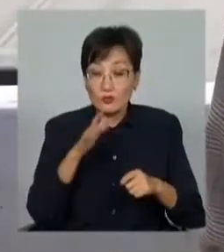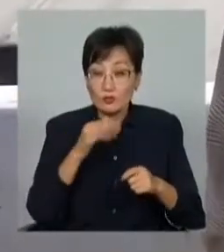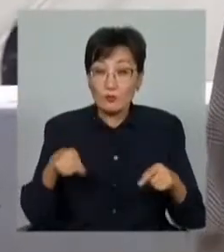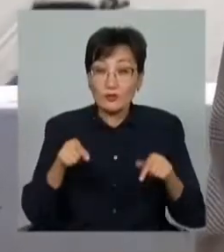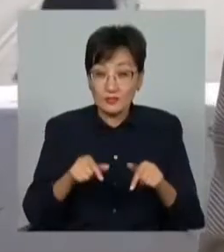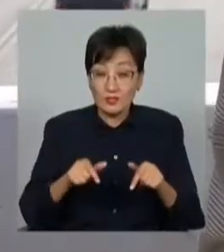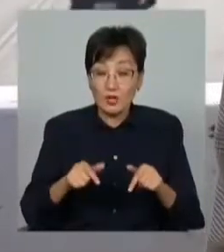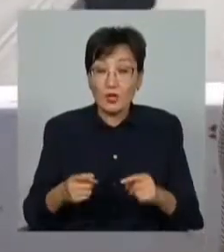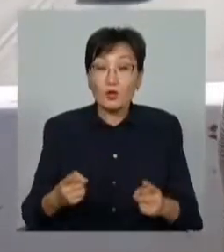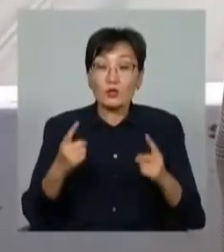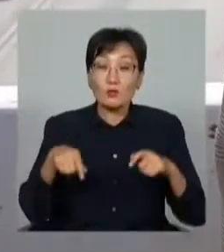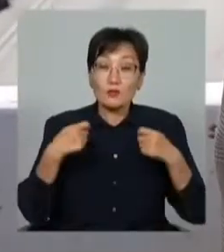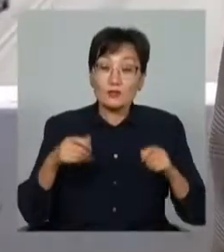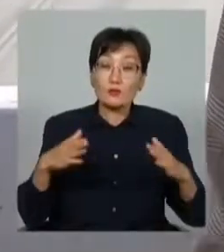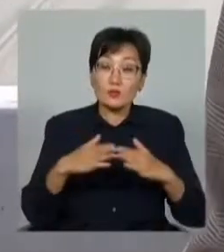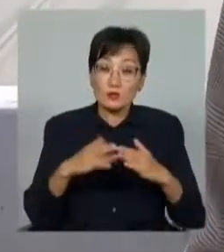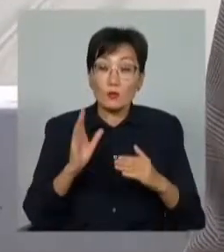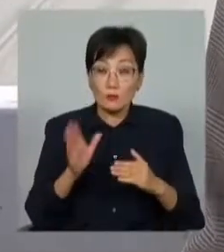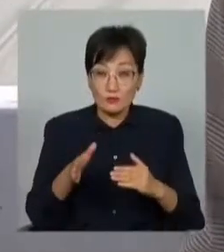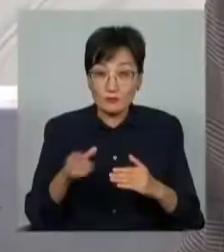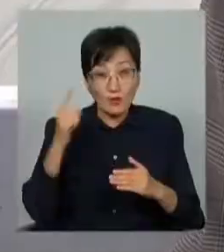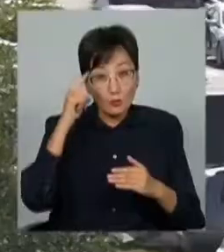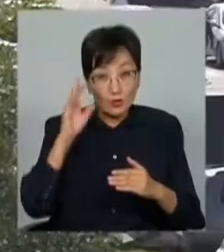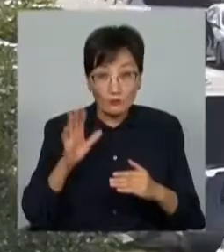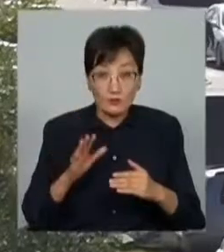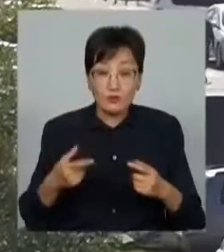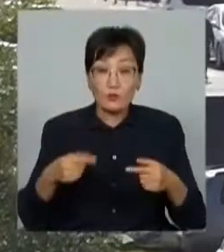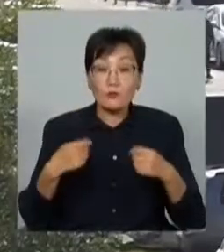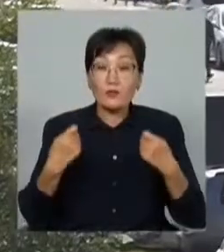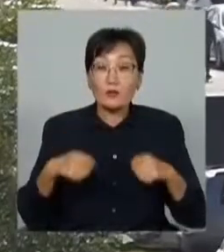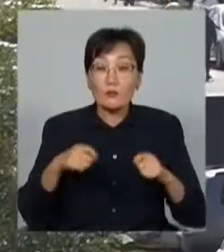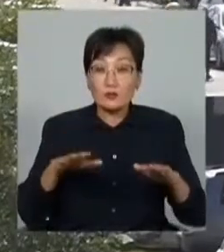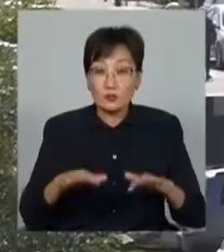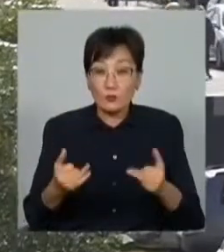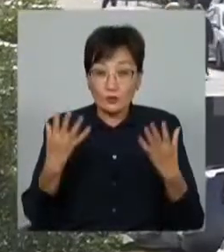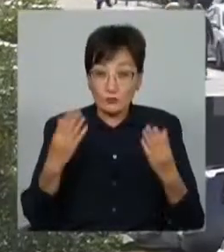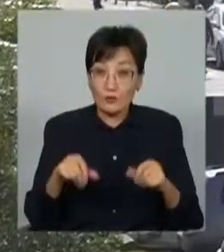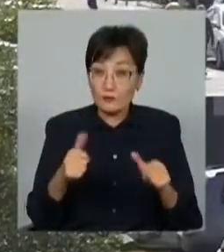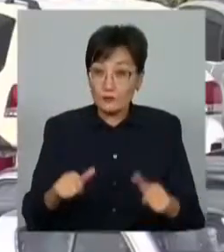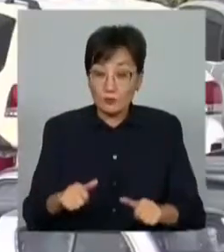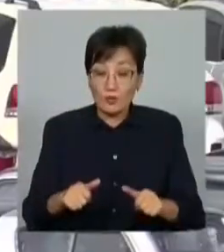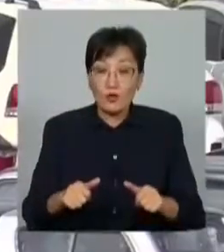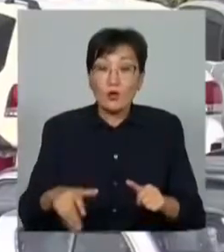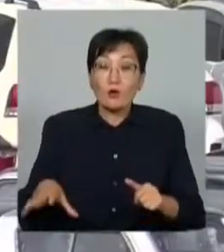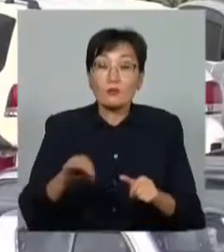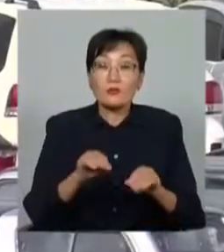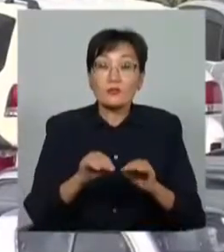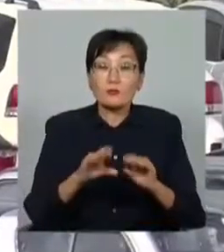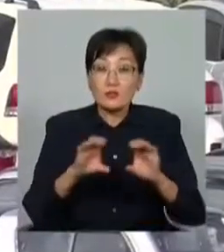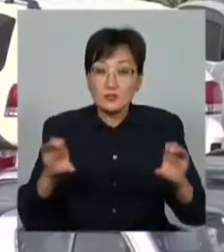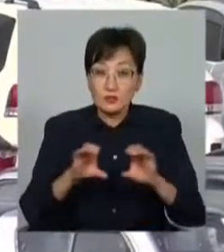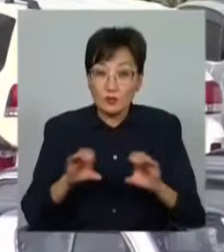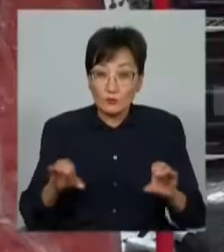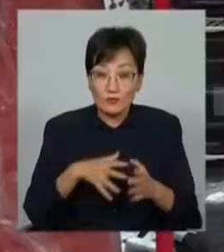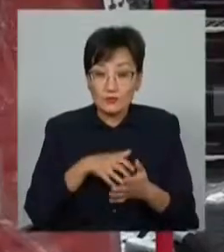мұнда үлкен сауда үйлері болады деп тіпті ойламаған. Бұл сауда орнының бүгінгі көрінісі. Жапа тармағай қойылған сөрелер